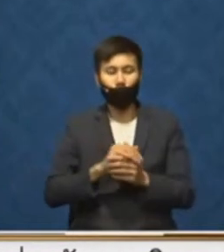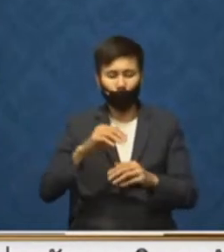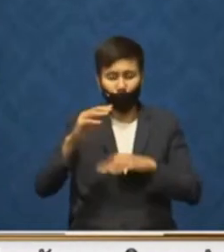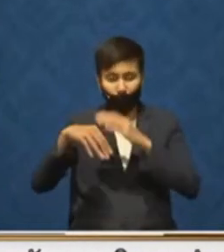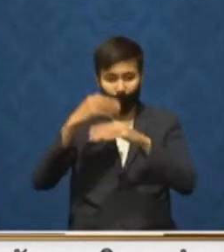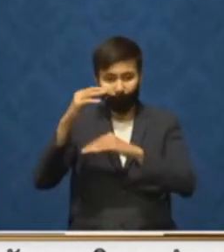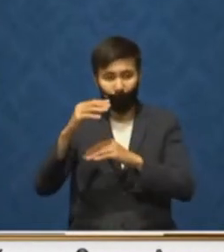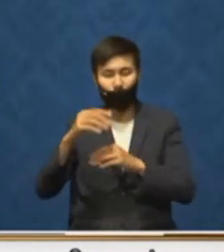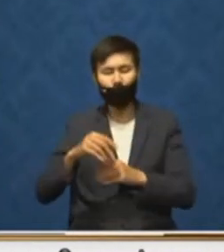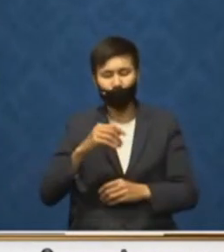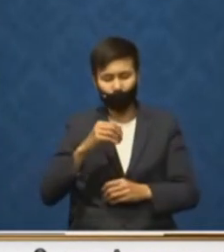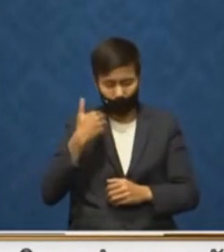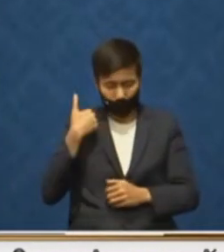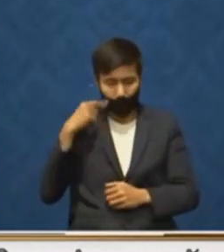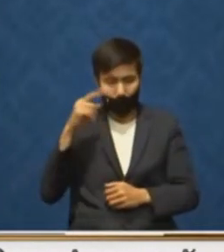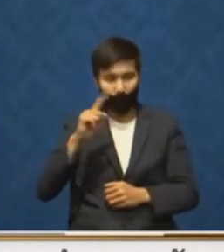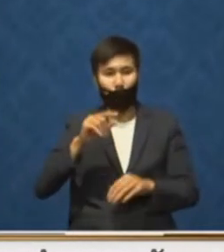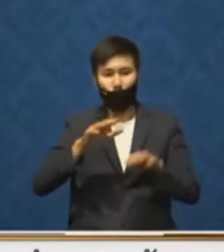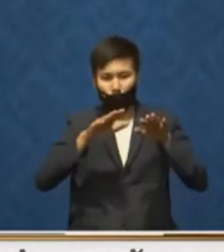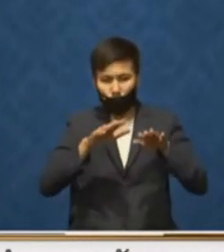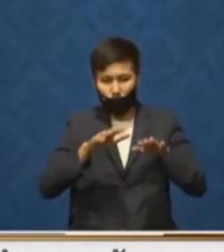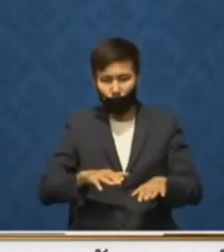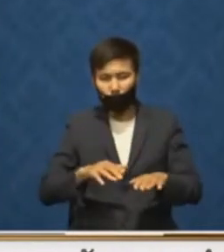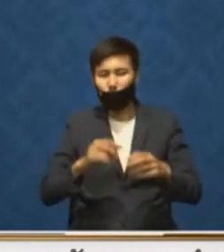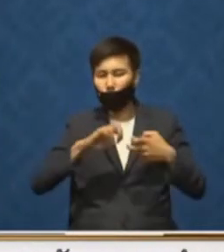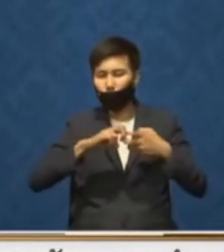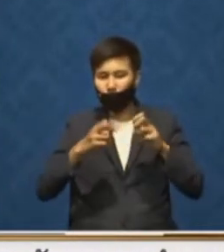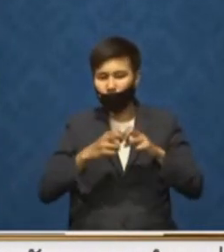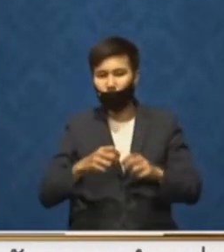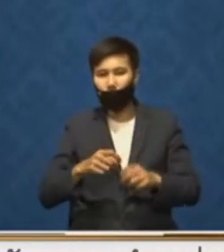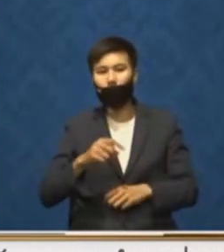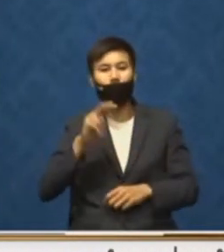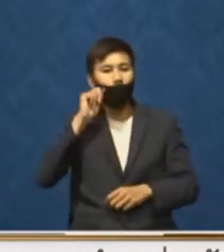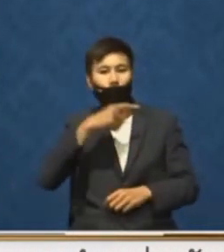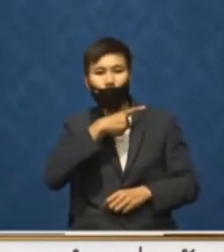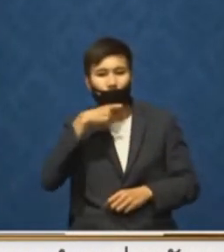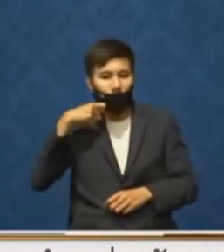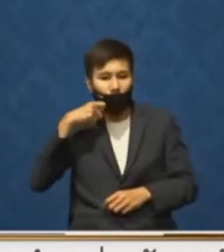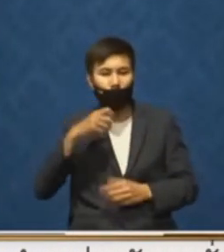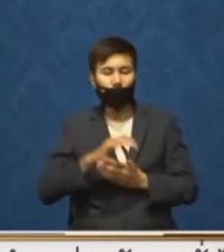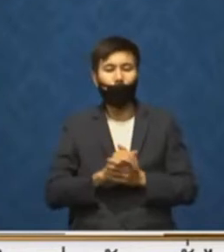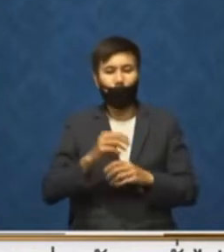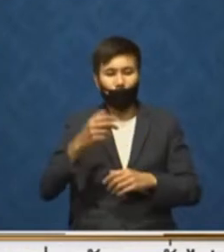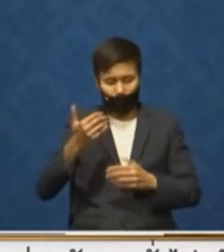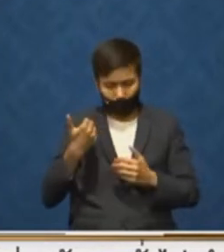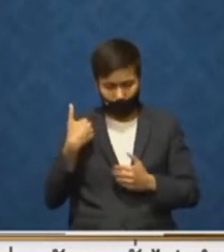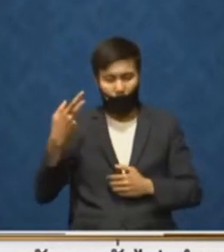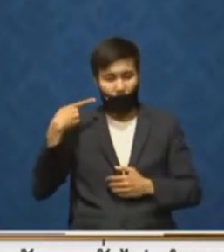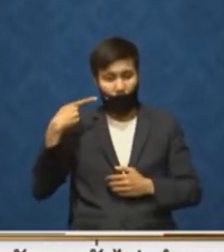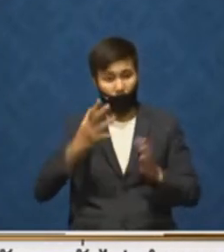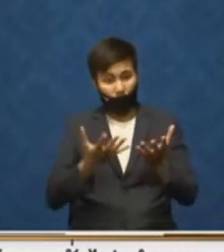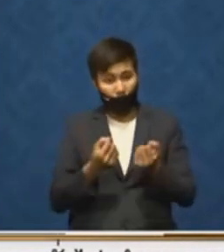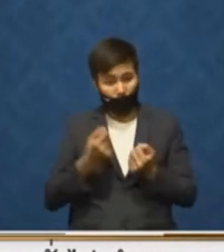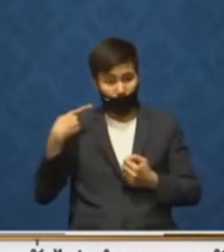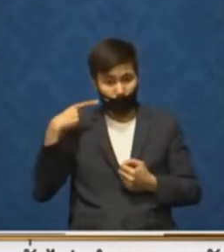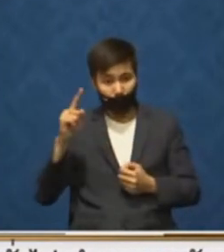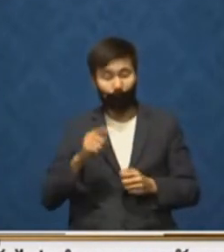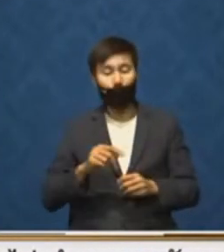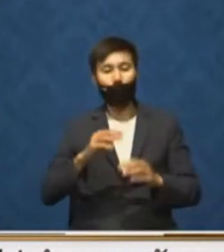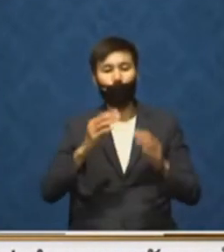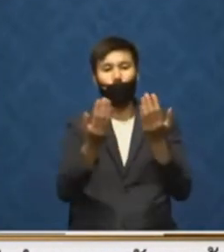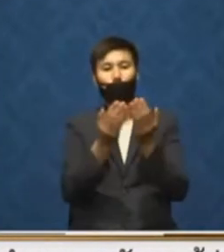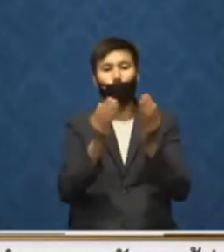ตลอดจนเราสามารถลดความเสียหายจากภัยแล้งได้ 1.5ล้านไร่ทวนได้รับประโยชน์ 350000525คนอื่น